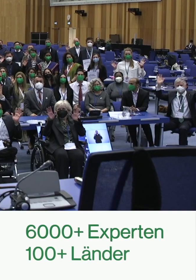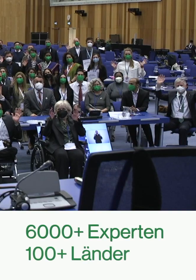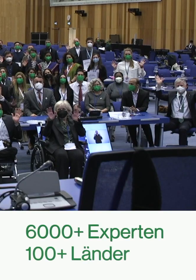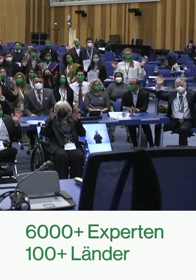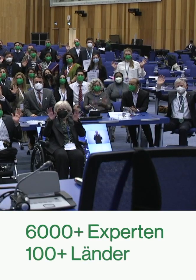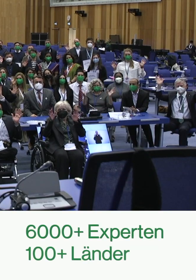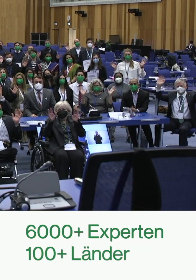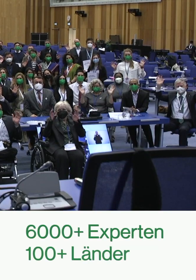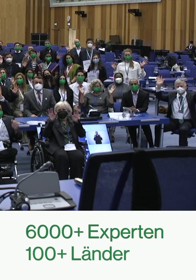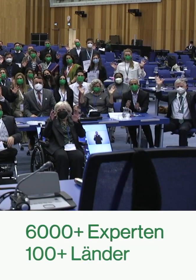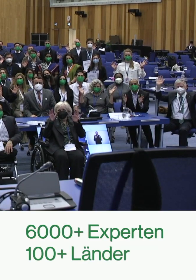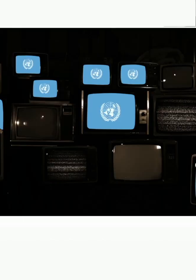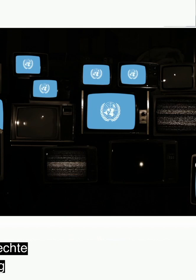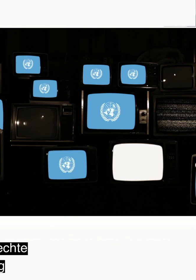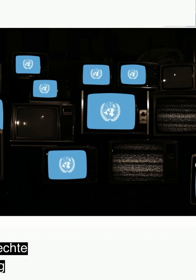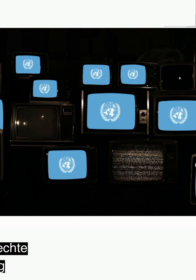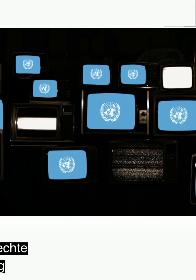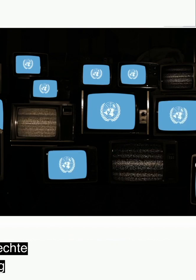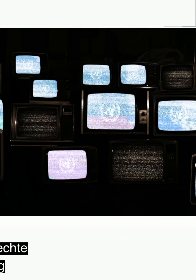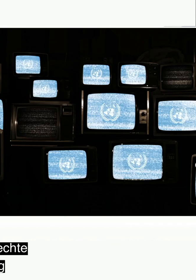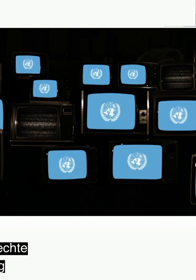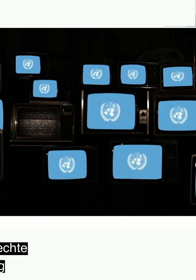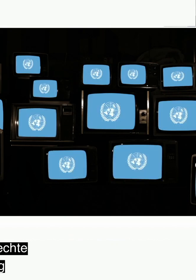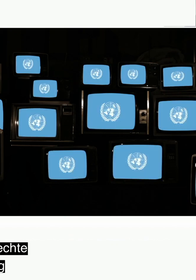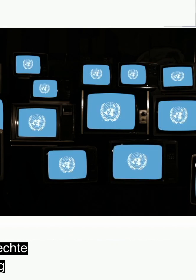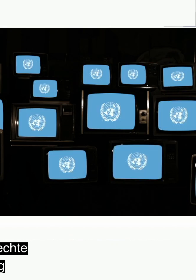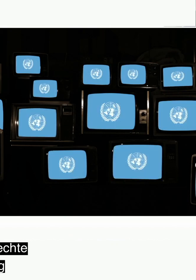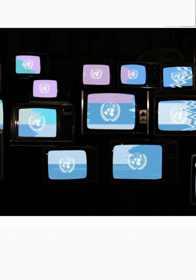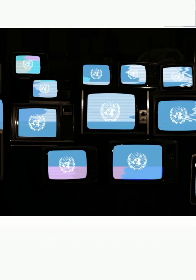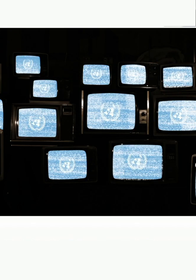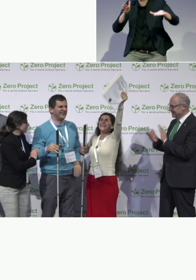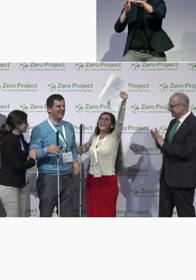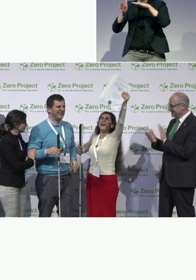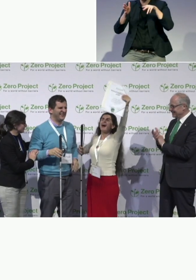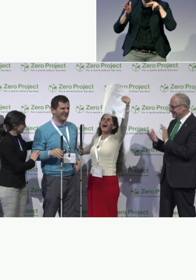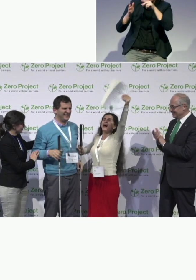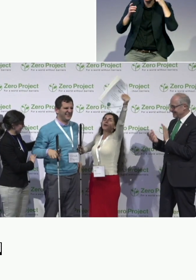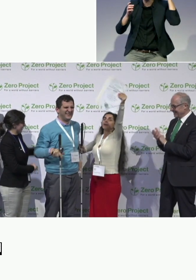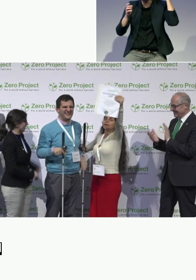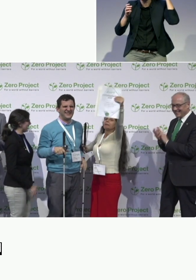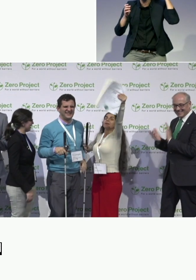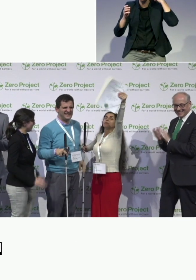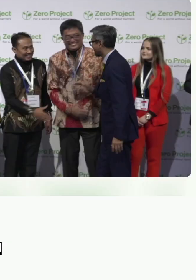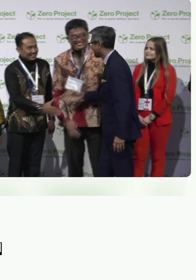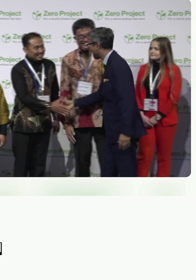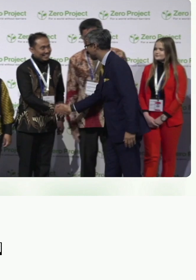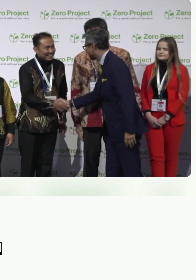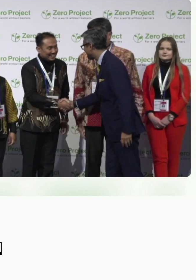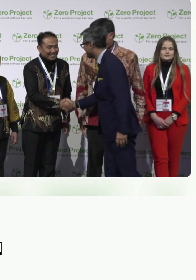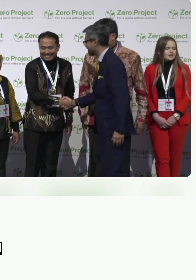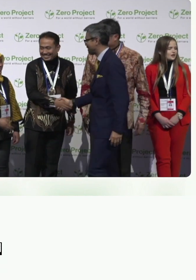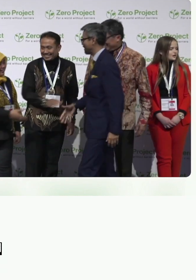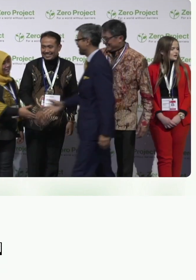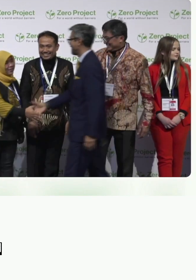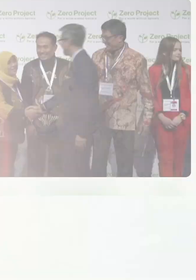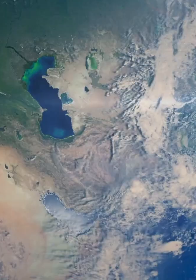To make the United Nations Convention on the Rights of Persons with Disabilities a reality in every region of every nation